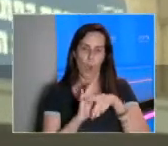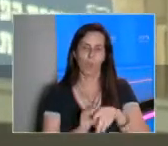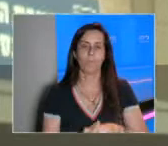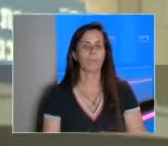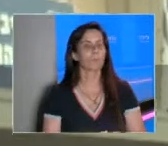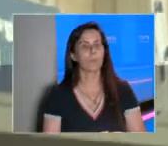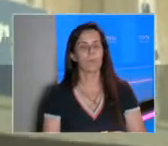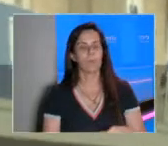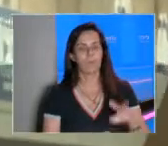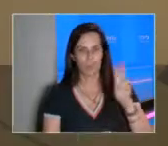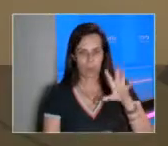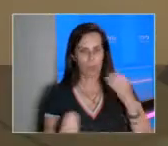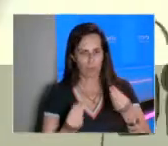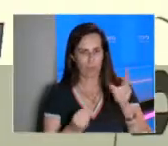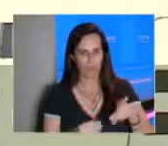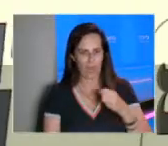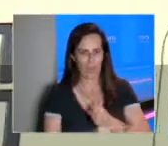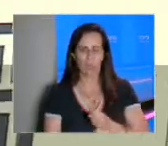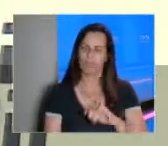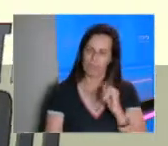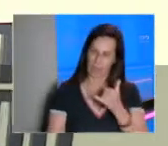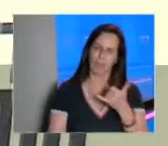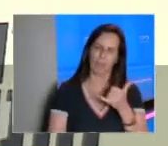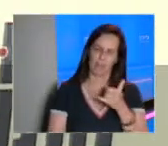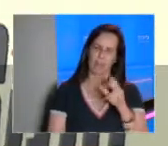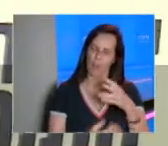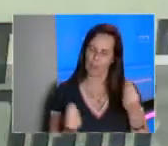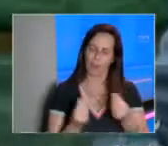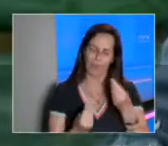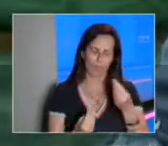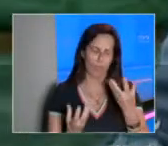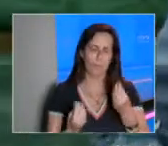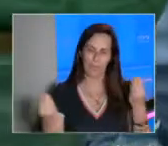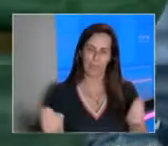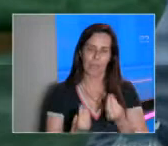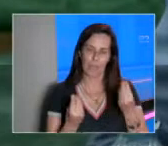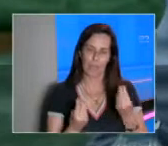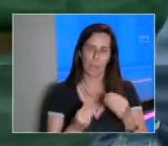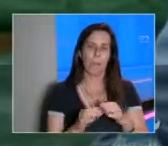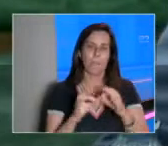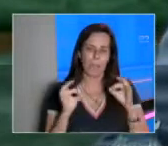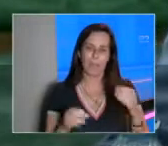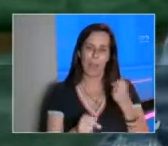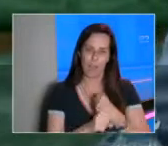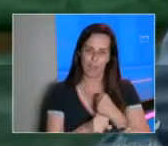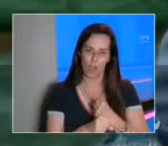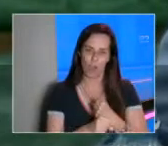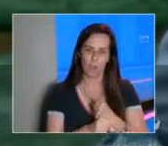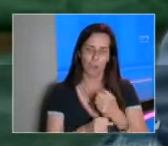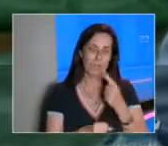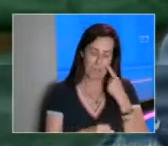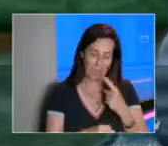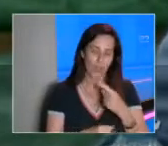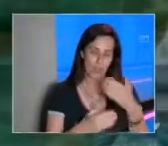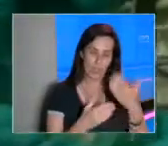והובילו את זה. הדרך עוד ארוכה, צריך לומר. כן, זה נכון. הרבה מהדברים מתחילים לעבוד עליהם כשכבר נראה